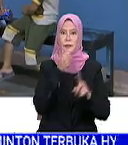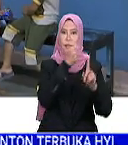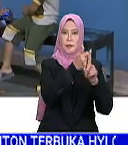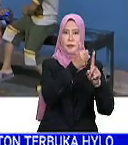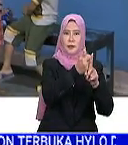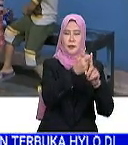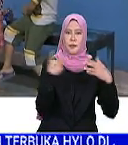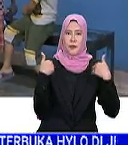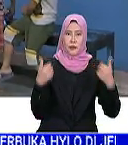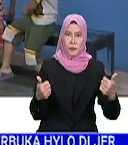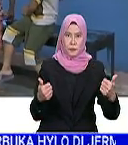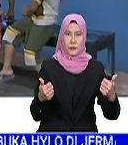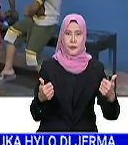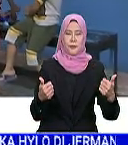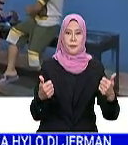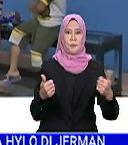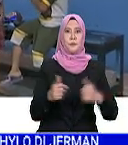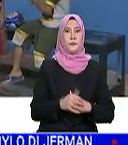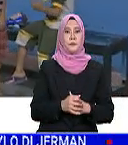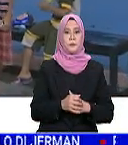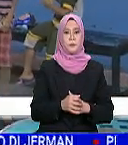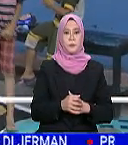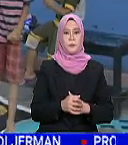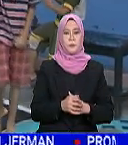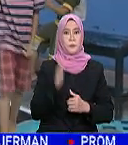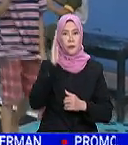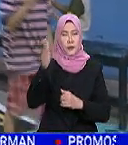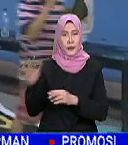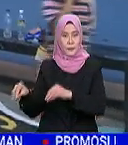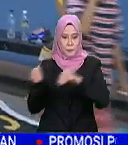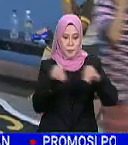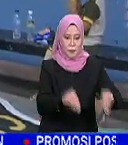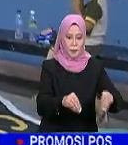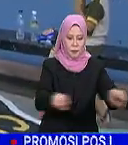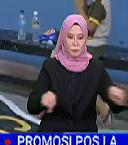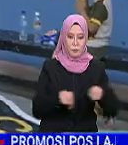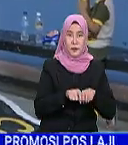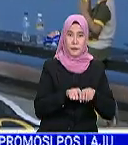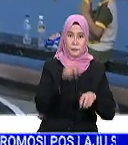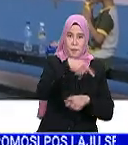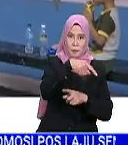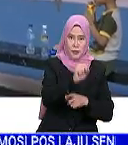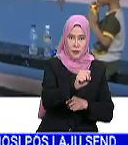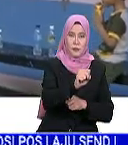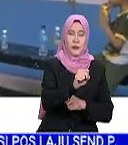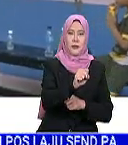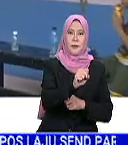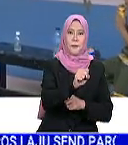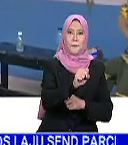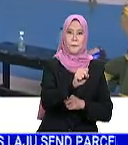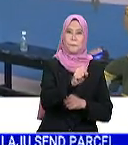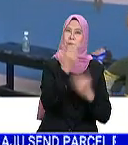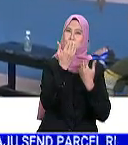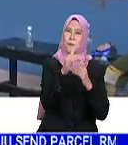arahan kesihatan yang mana kita akan menempatkan penghuni di setiap pusat pemindahan tidak